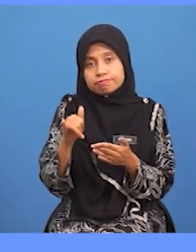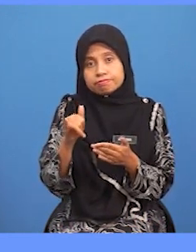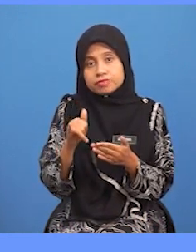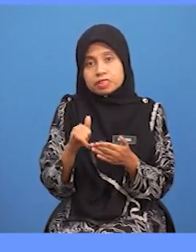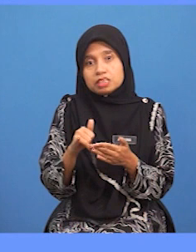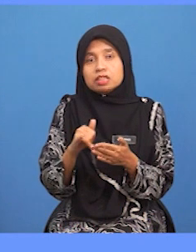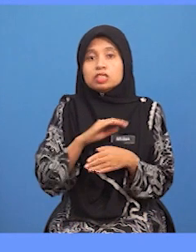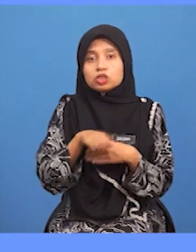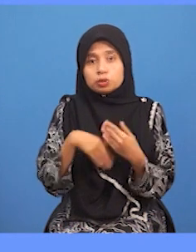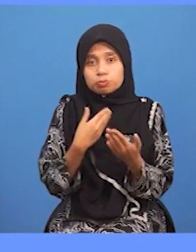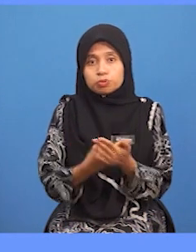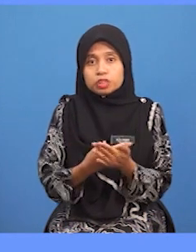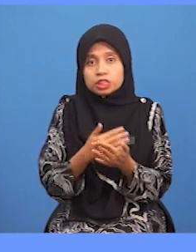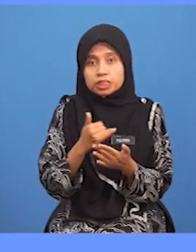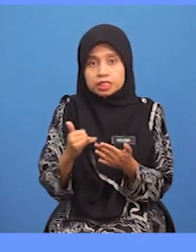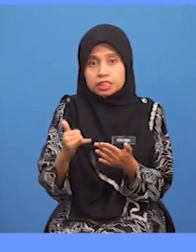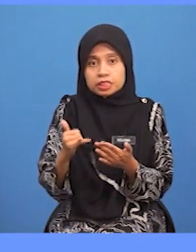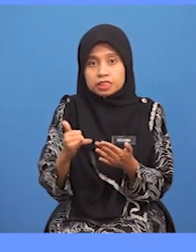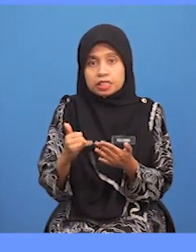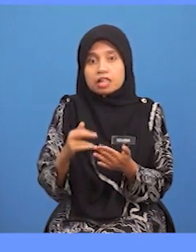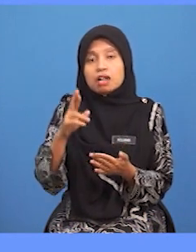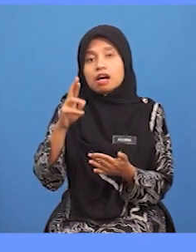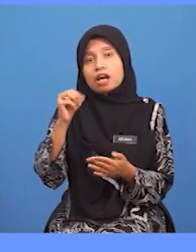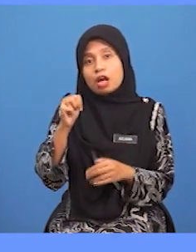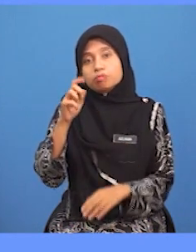betul. Jumlah hasil yang diperoleh ialah